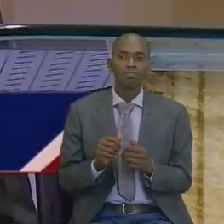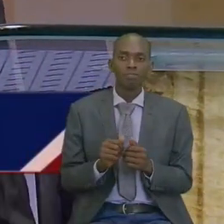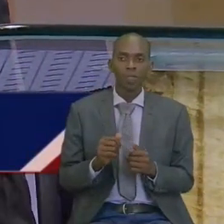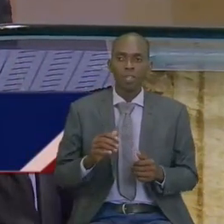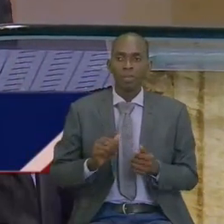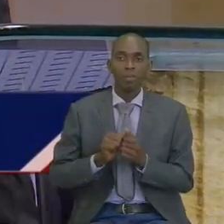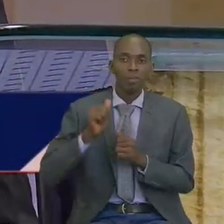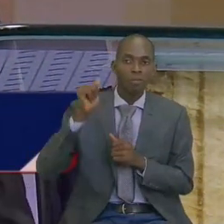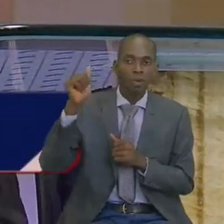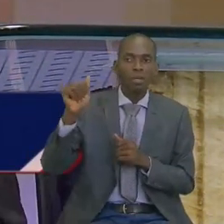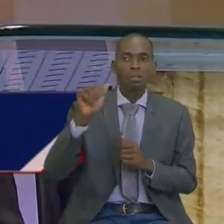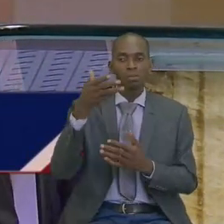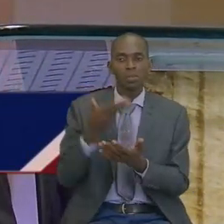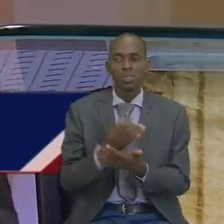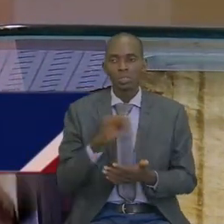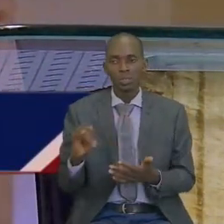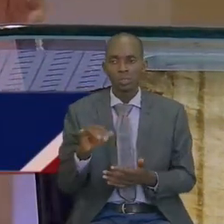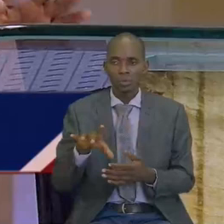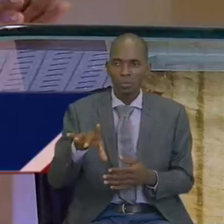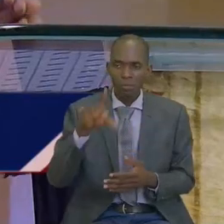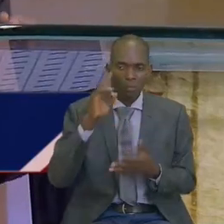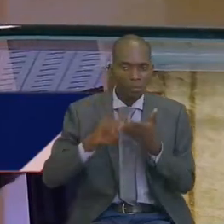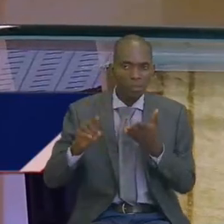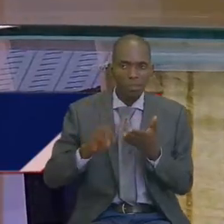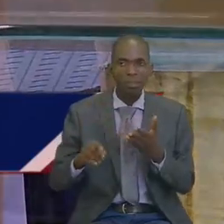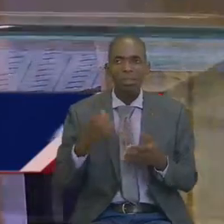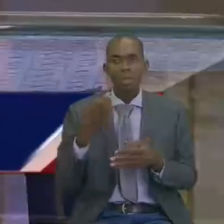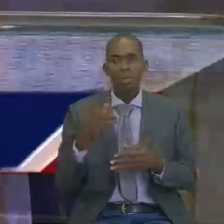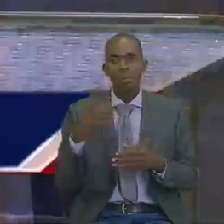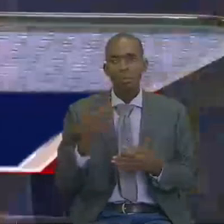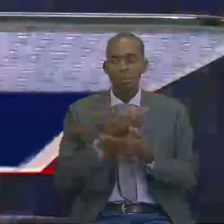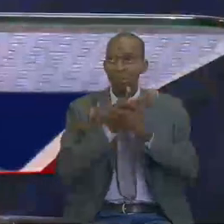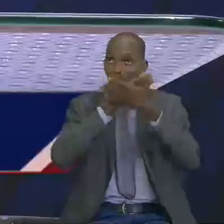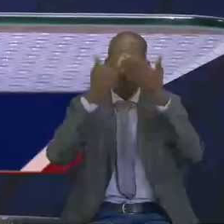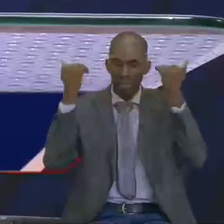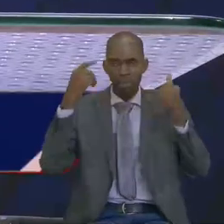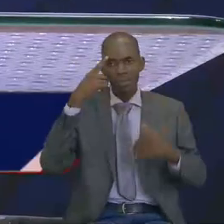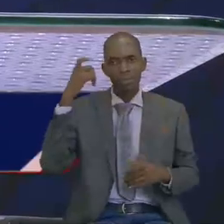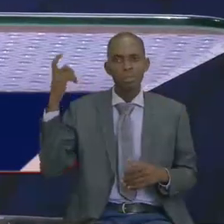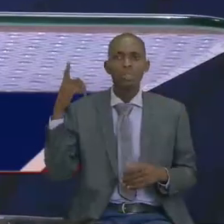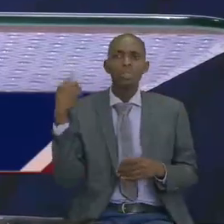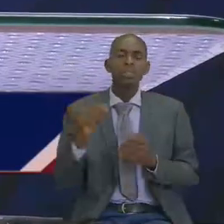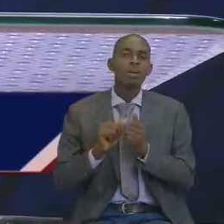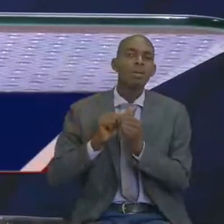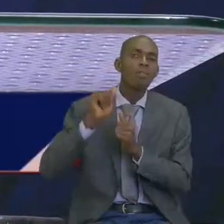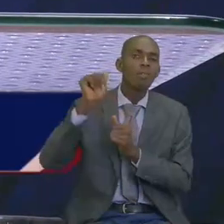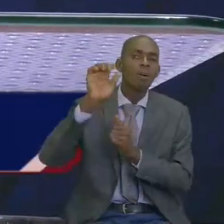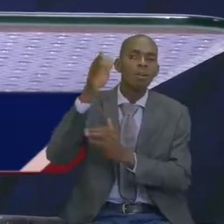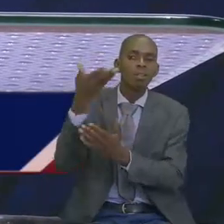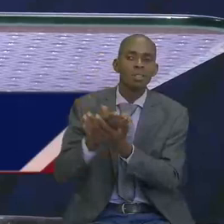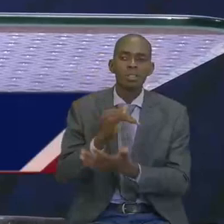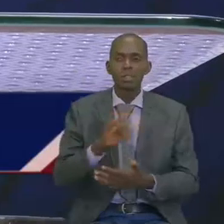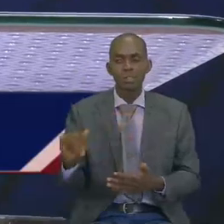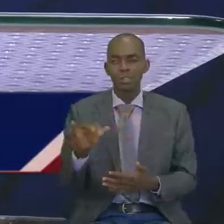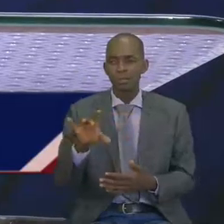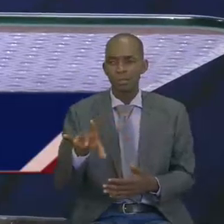découverte impactante du songe oublié. La découverte impactante,